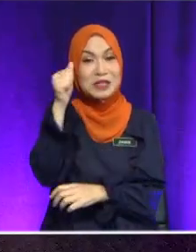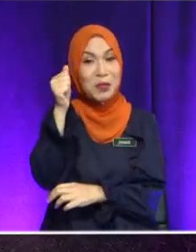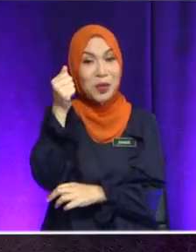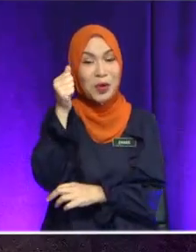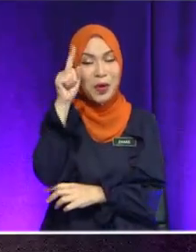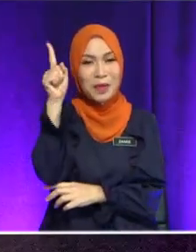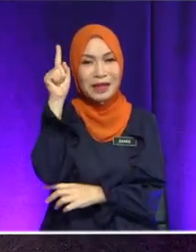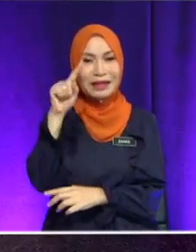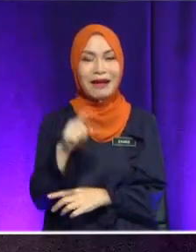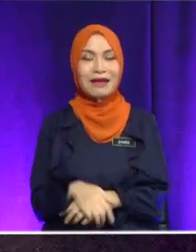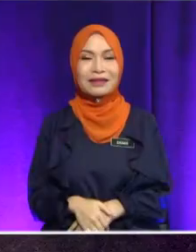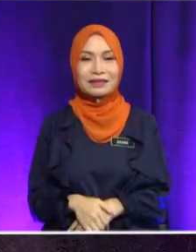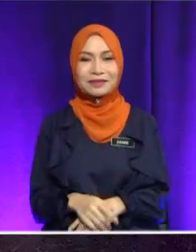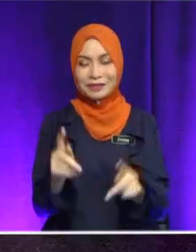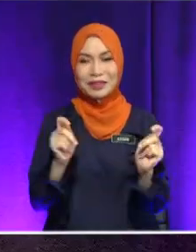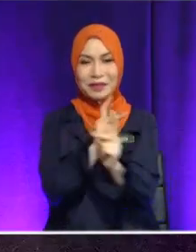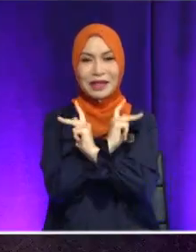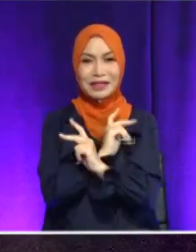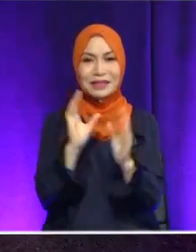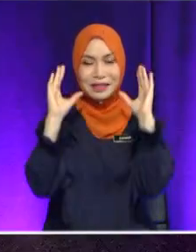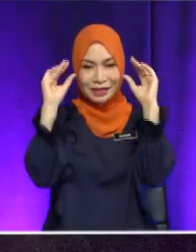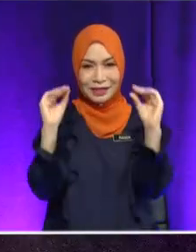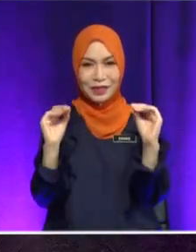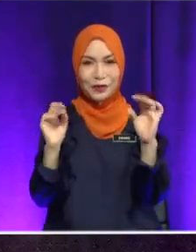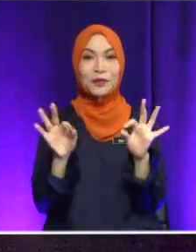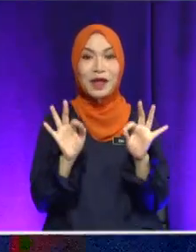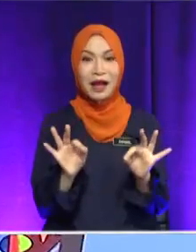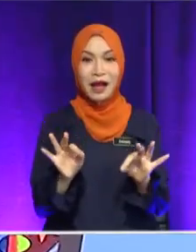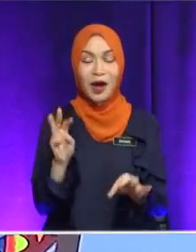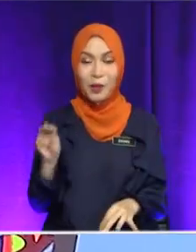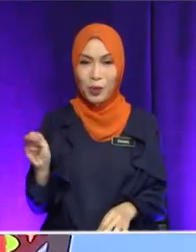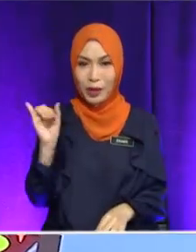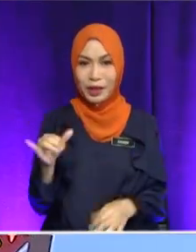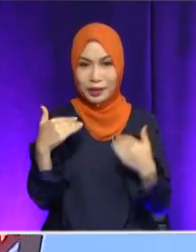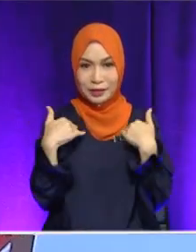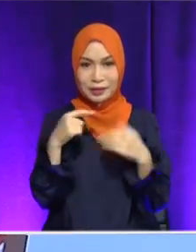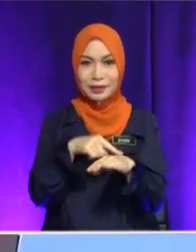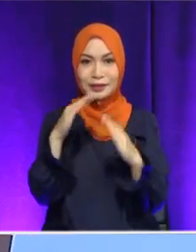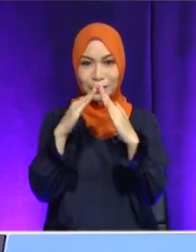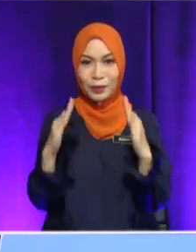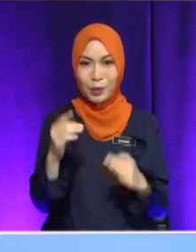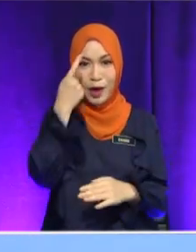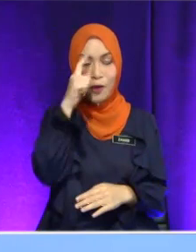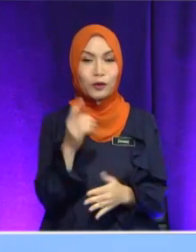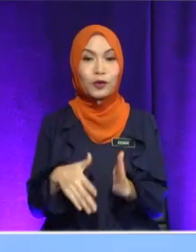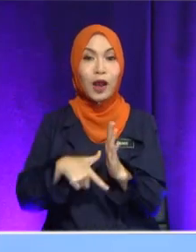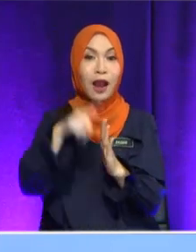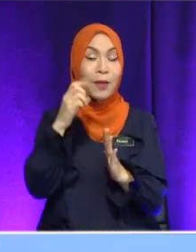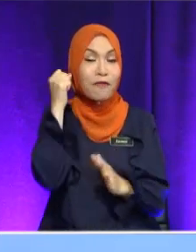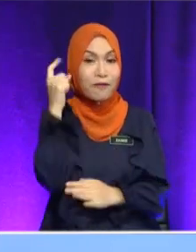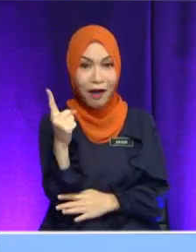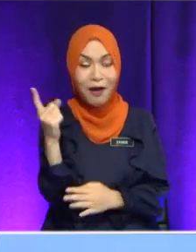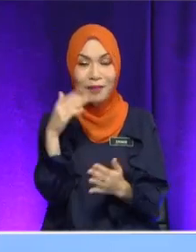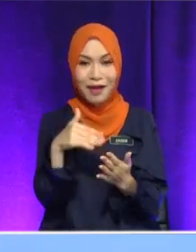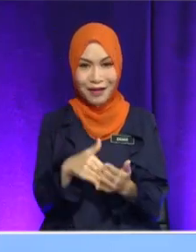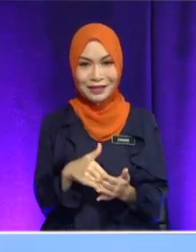Terima kasih yang berada di rumah ingin memantapkan lagi pemahaman mereka berkaitan dengan tahajud kita hari ini yaitu